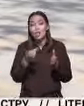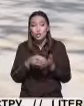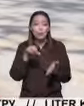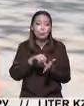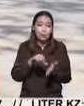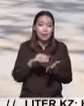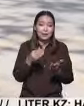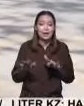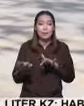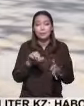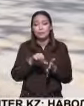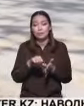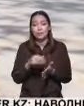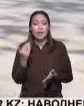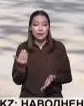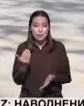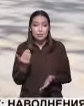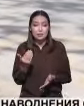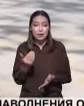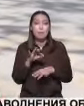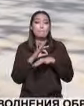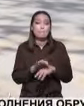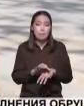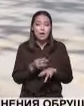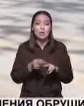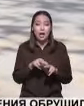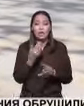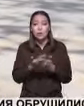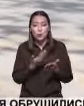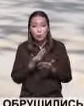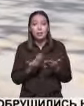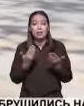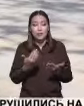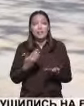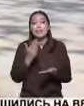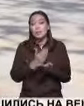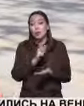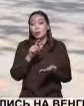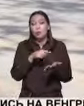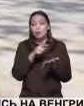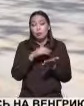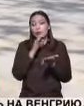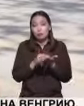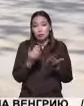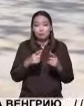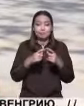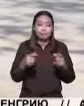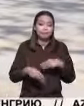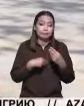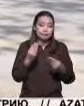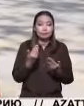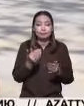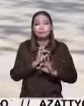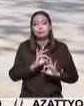всех мероприятиях. Они проводят именно разъяснения. Если у людей есть вопросы при раздаче, например, этих самых лифлетов,